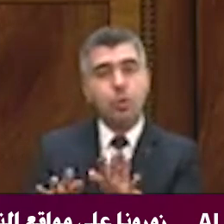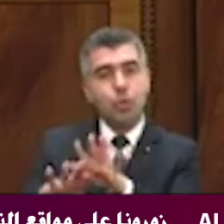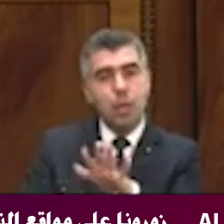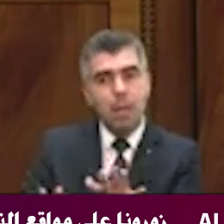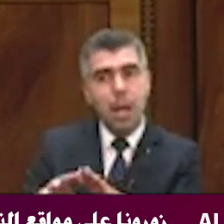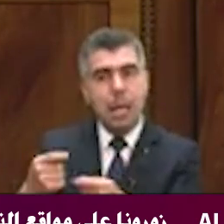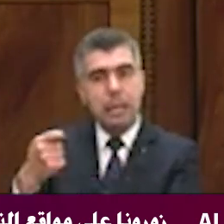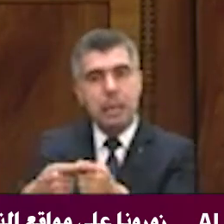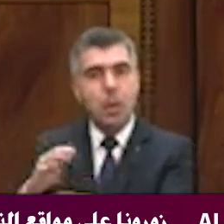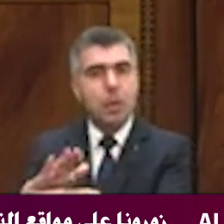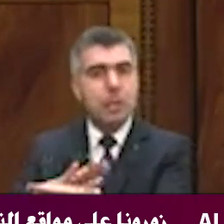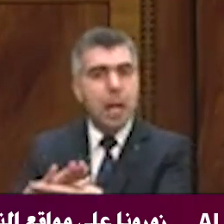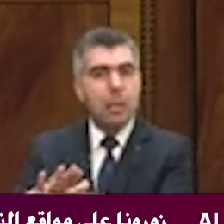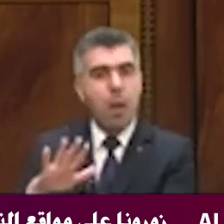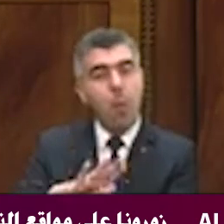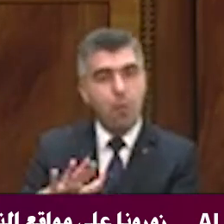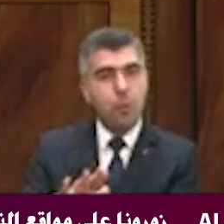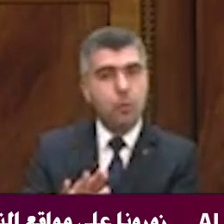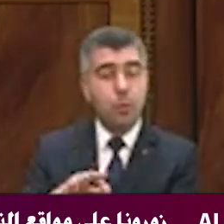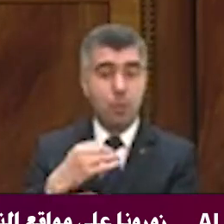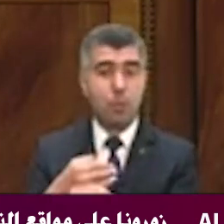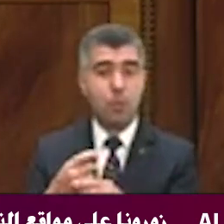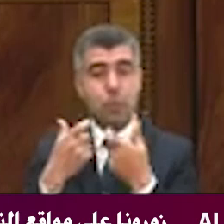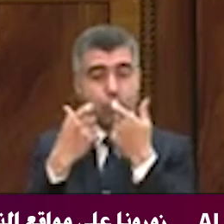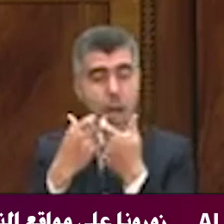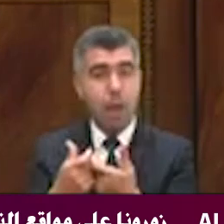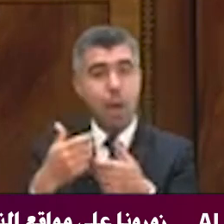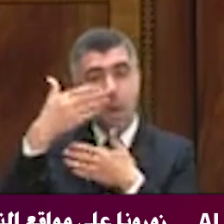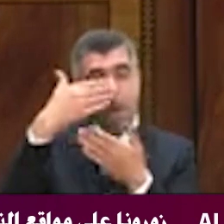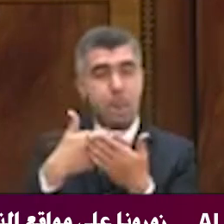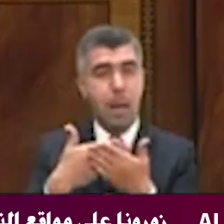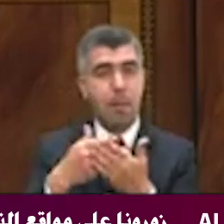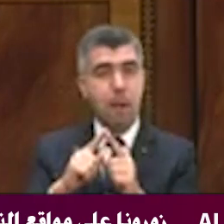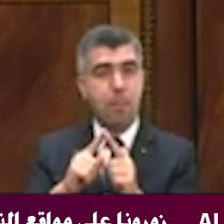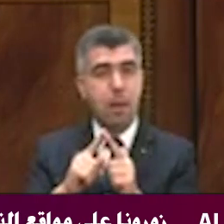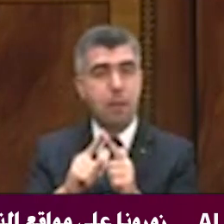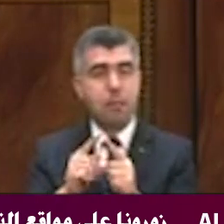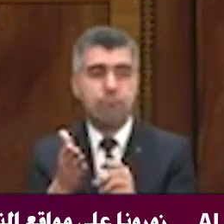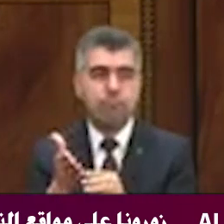واقتصادية وسياسية، حيث أننا لازلنا في بلادنا نعيش في ديمقراطية الواجهة